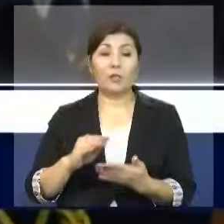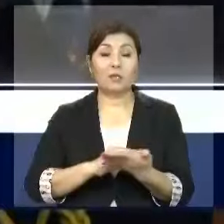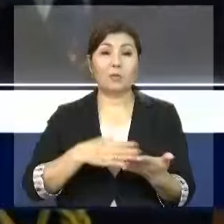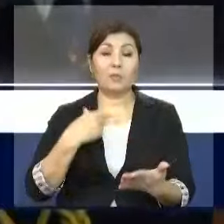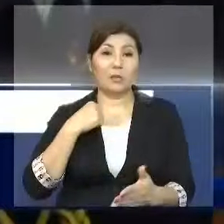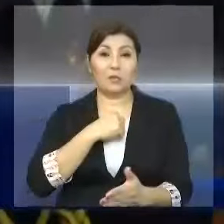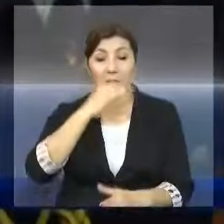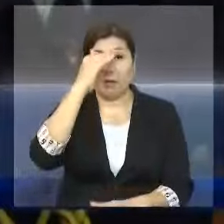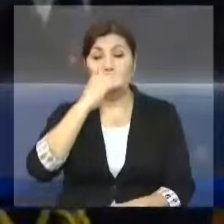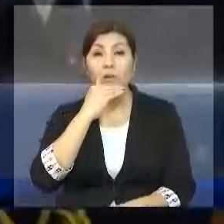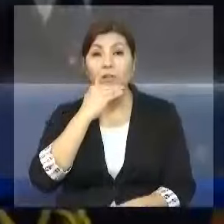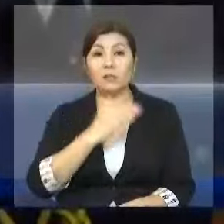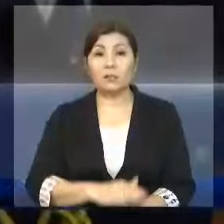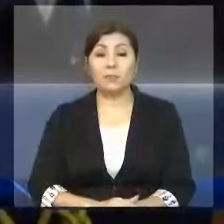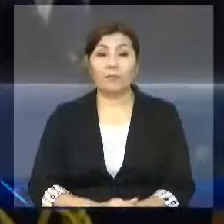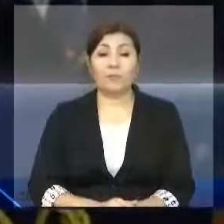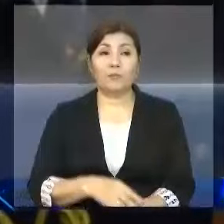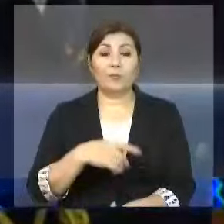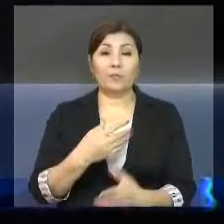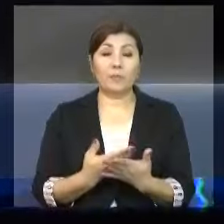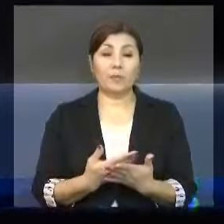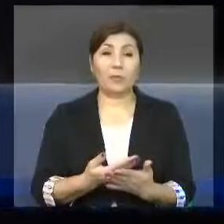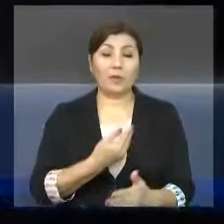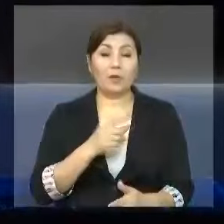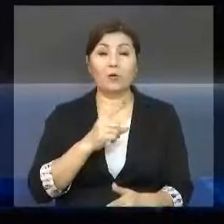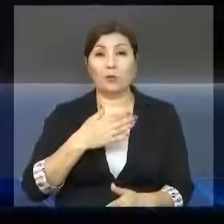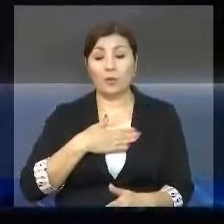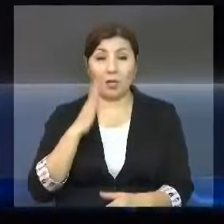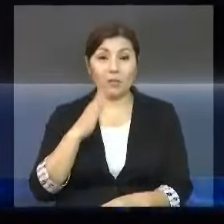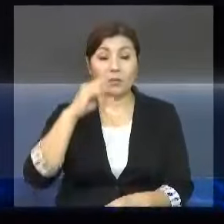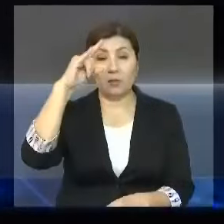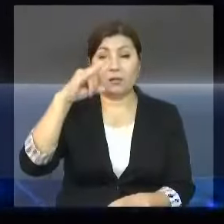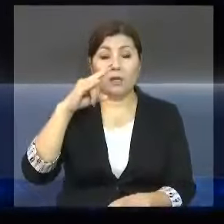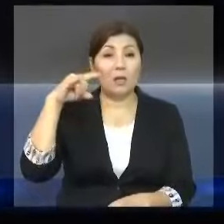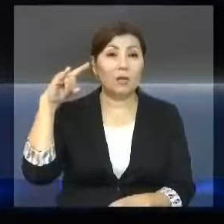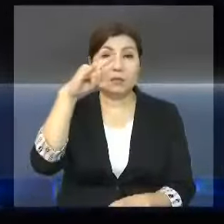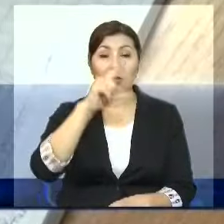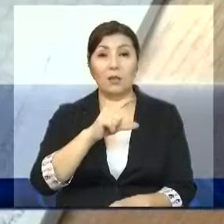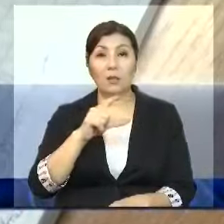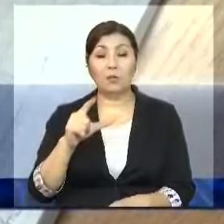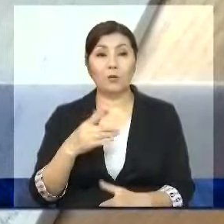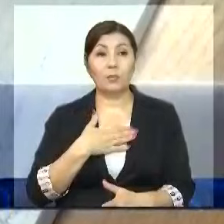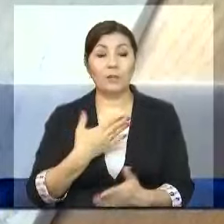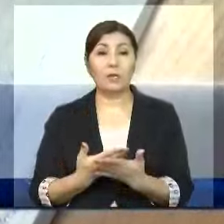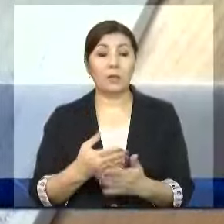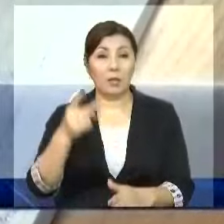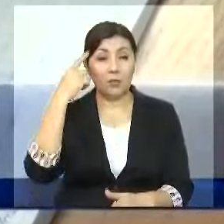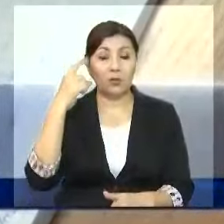отец. Решил, что я стал летчиком. Но я узнаю насчет истории